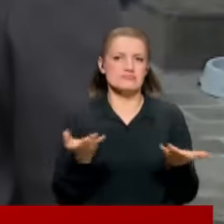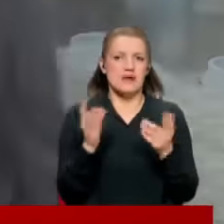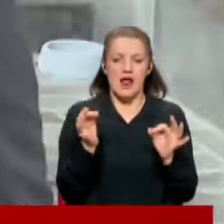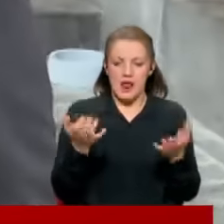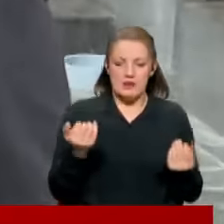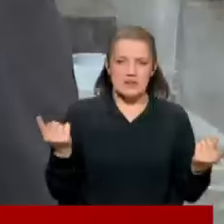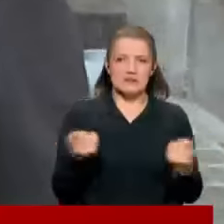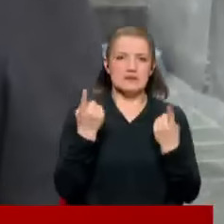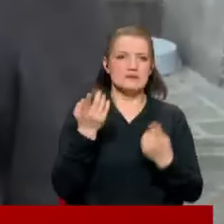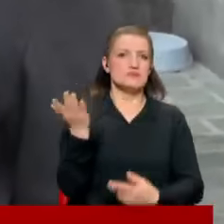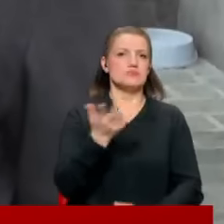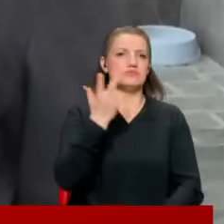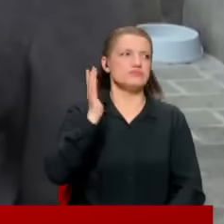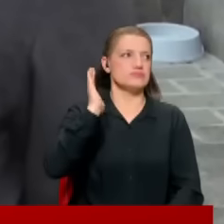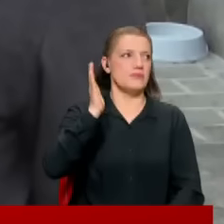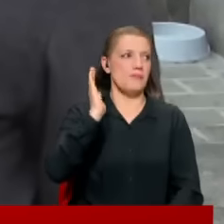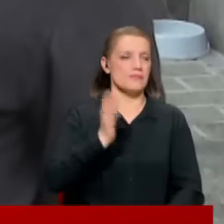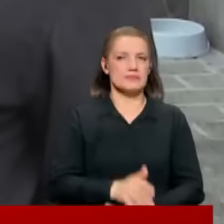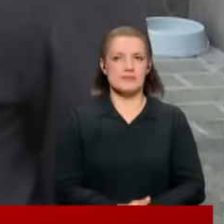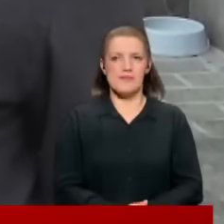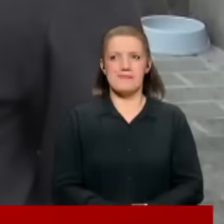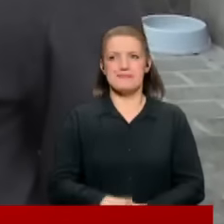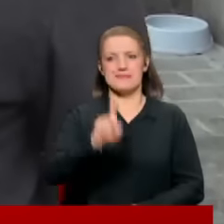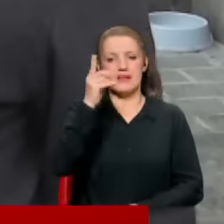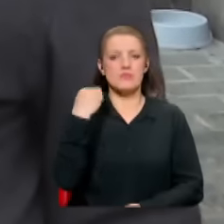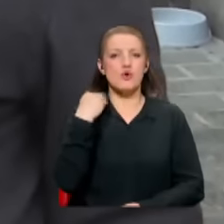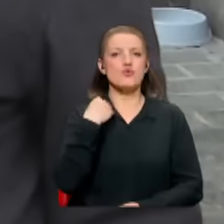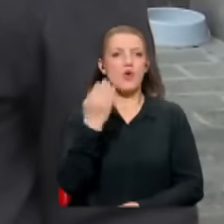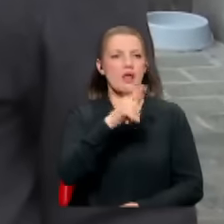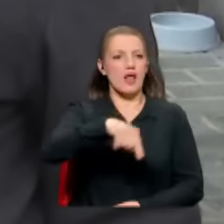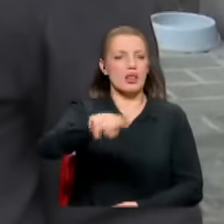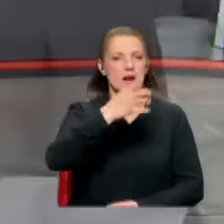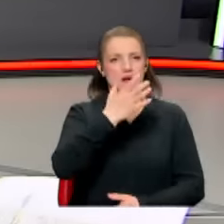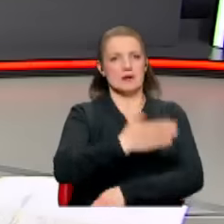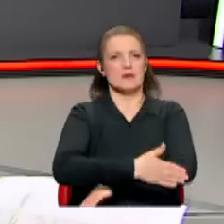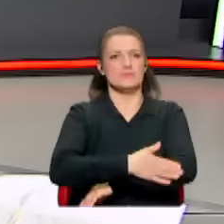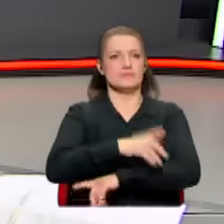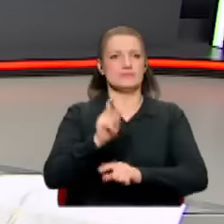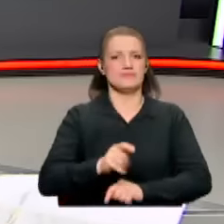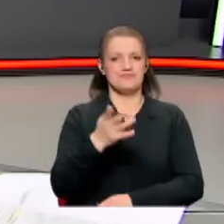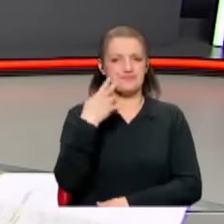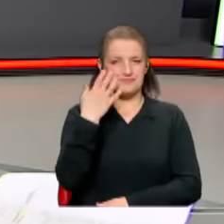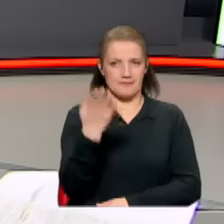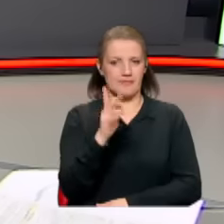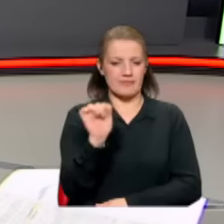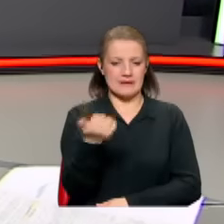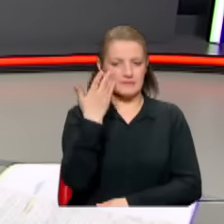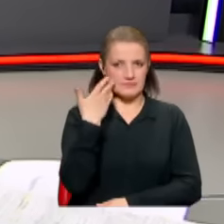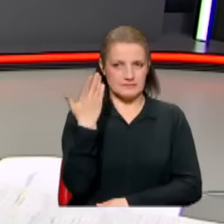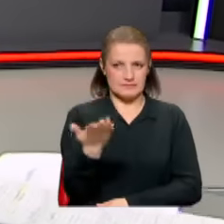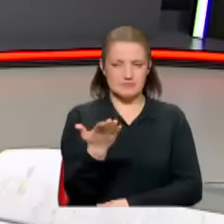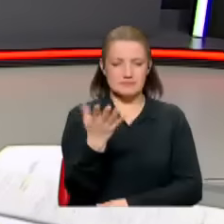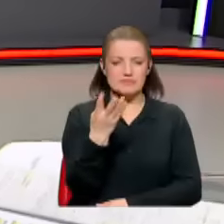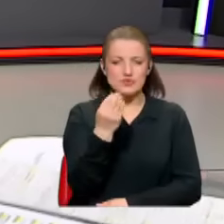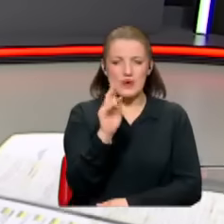altın alması. Almış başını gidiyor. Allah borcu olanlara yardım etsin. Efendim kıymetli izleyicilerimizden